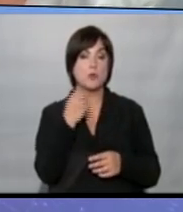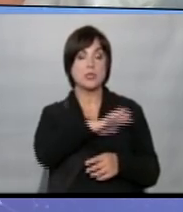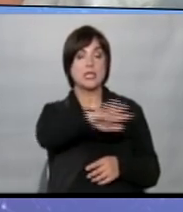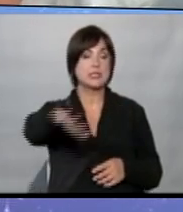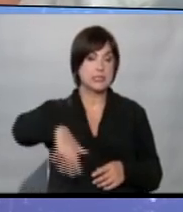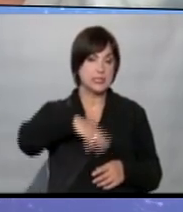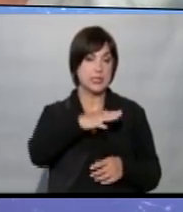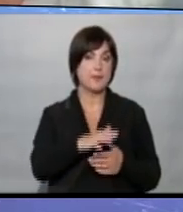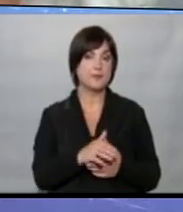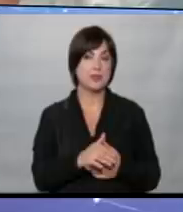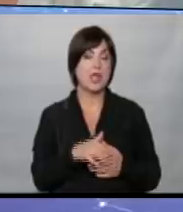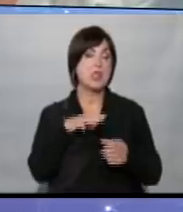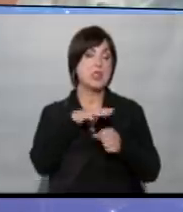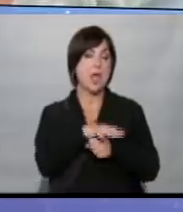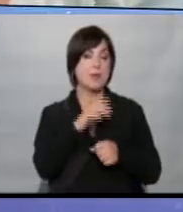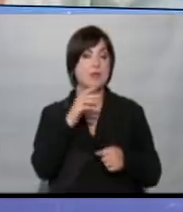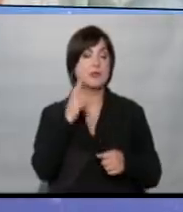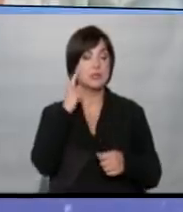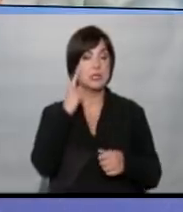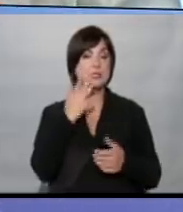сите. Напротив, сме